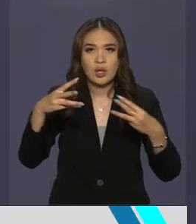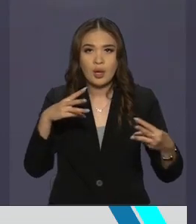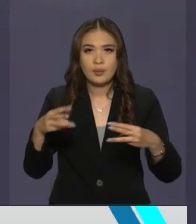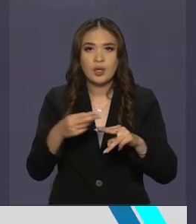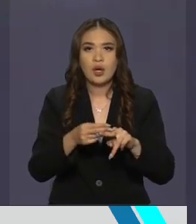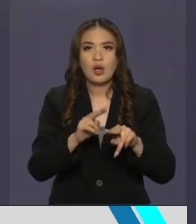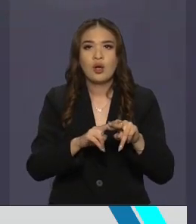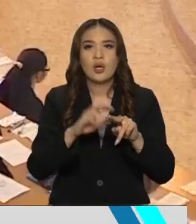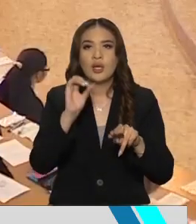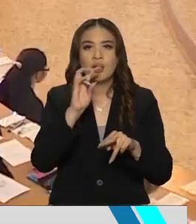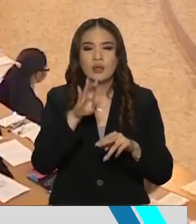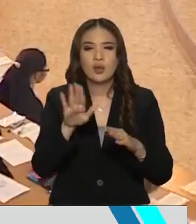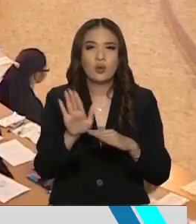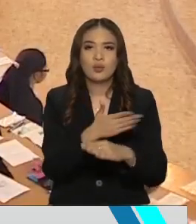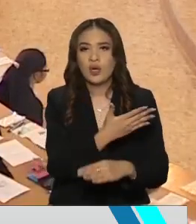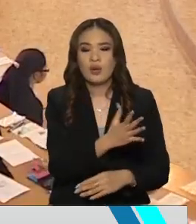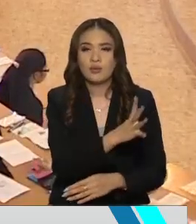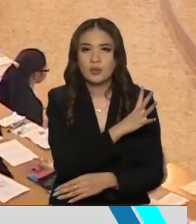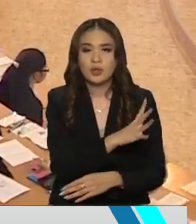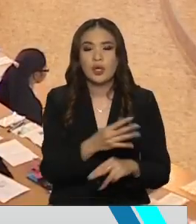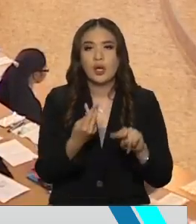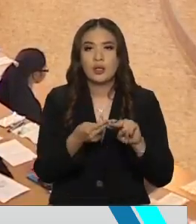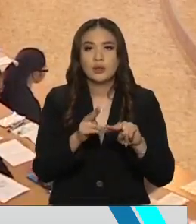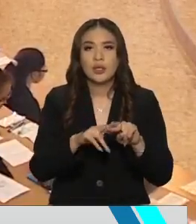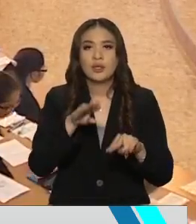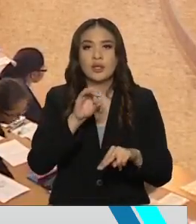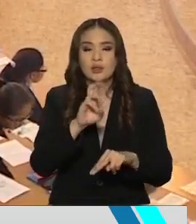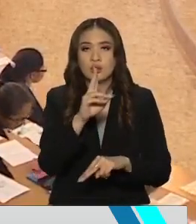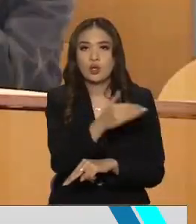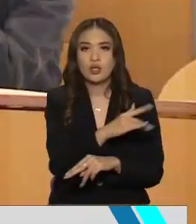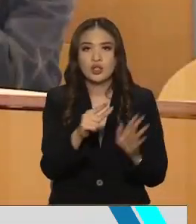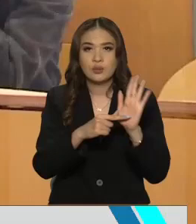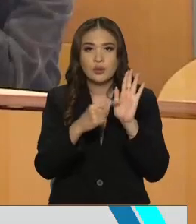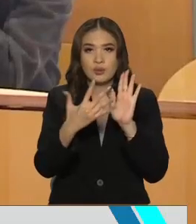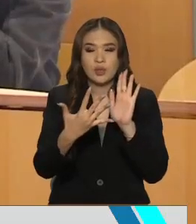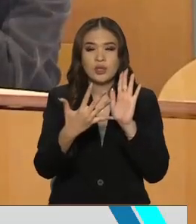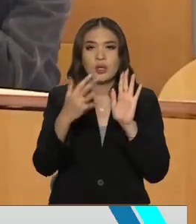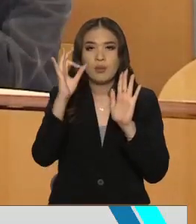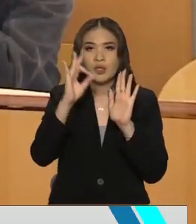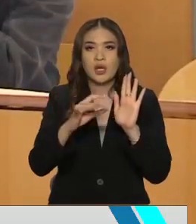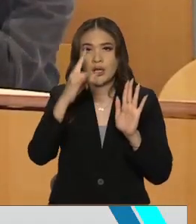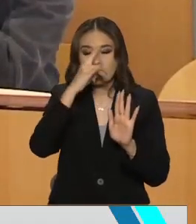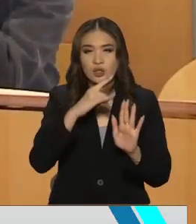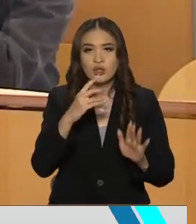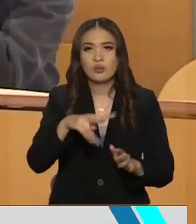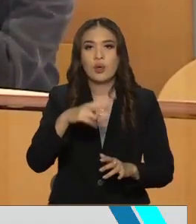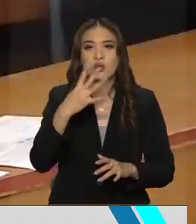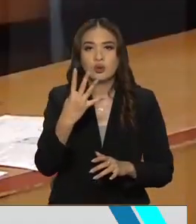ОБТ қорытындысы жойылды. Тест тапсыру тіліне келсек, тапсырушылардың 75%-ы қазақ тілінде, 24%-ы орыс